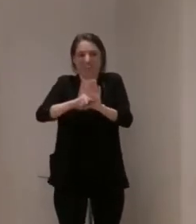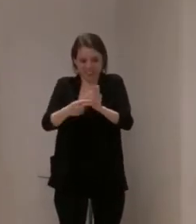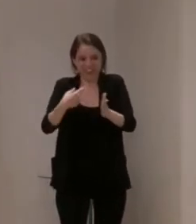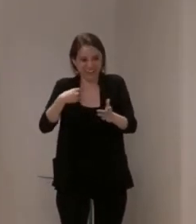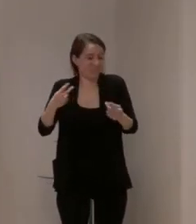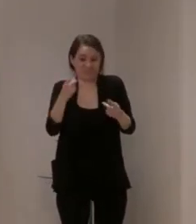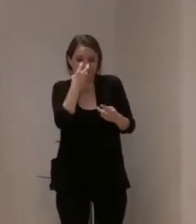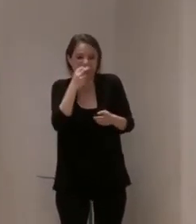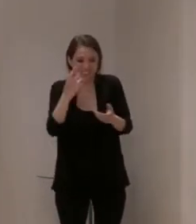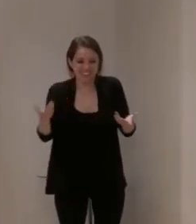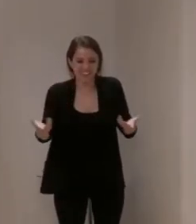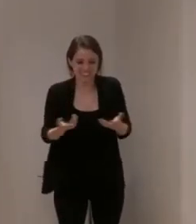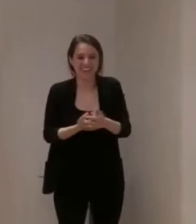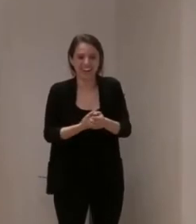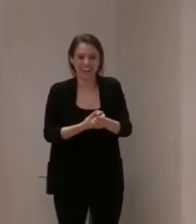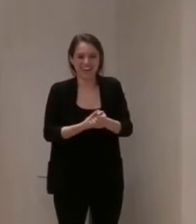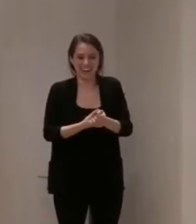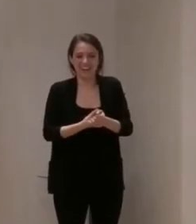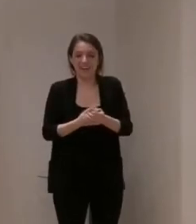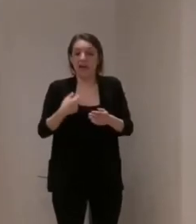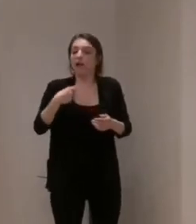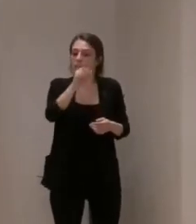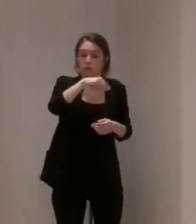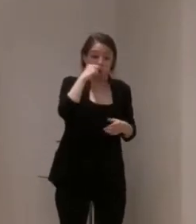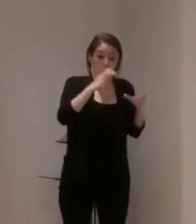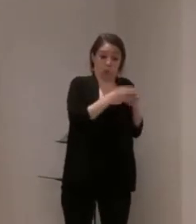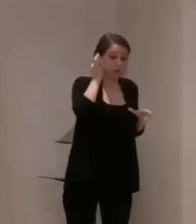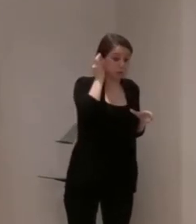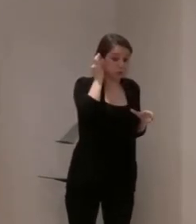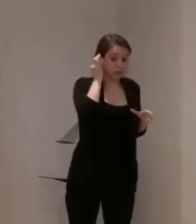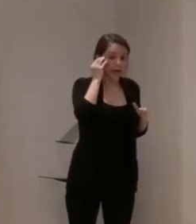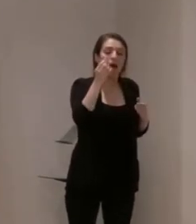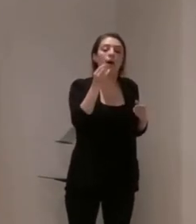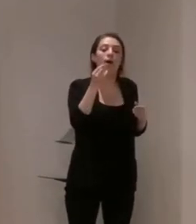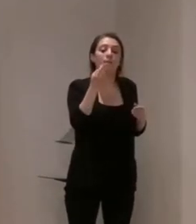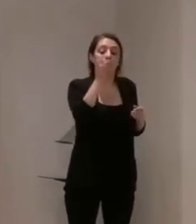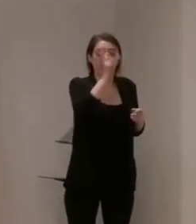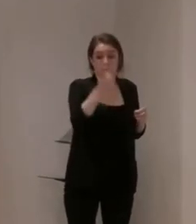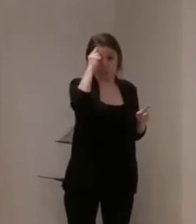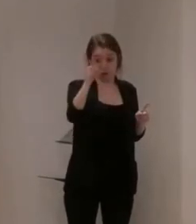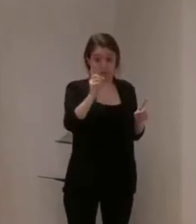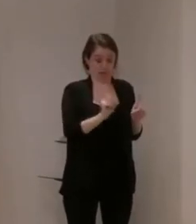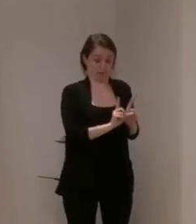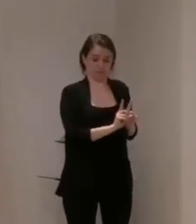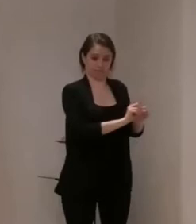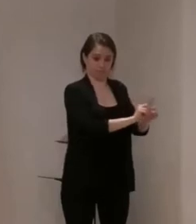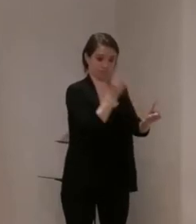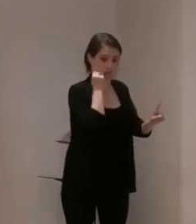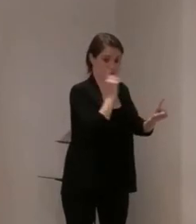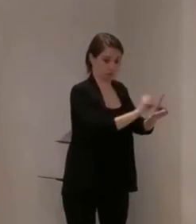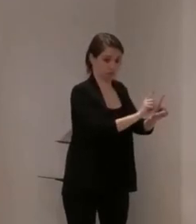A nosaltres les dones ens acompanyava la policia, ens deixava la porta oberta i per tant